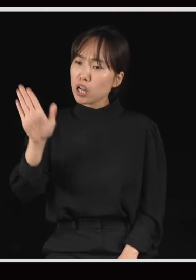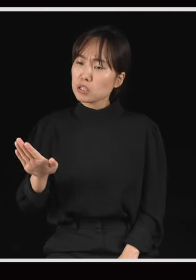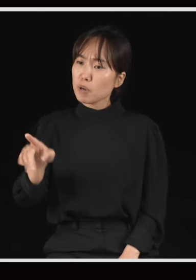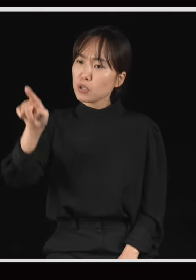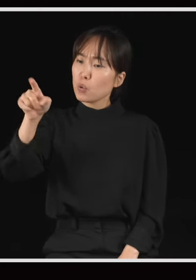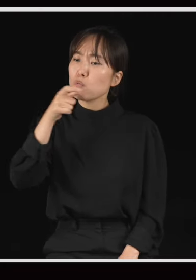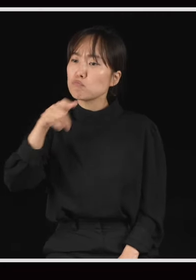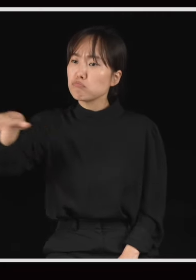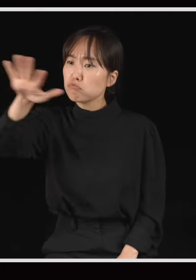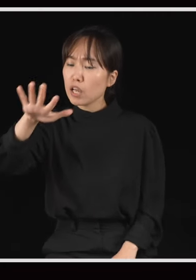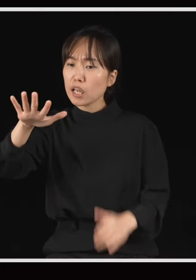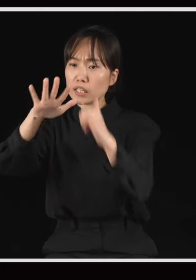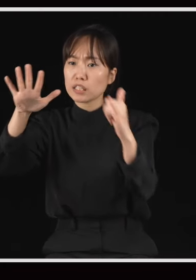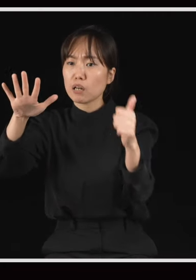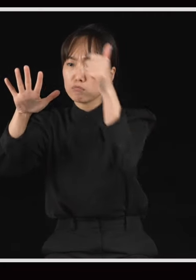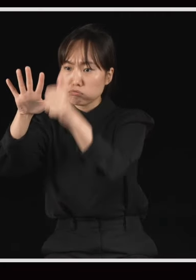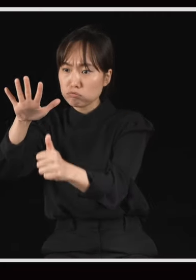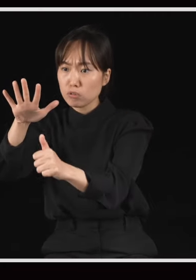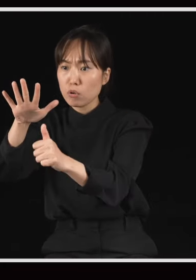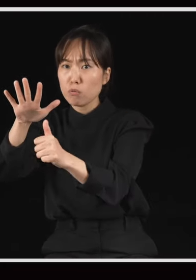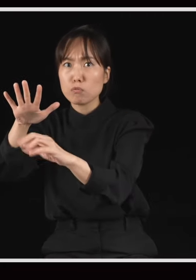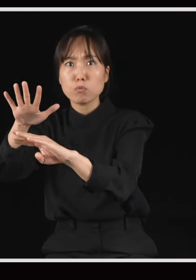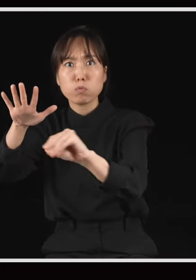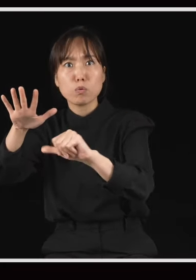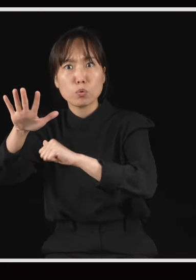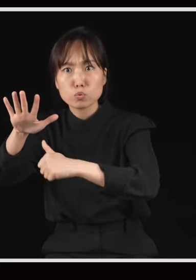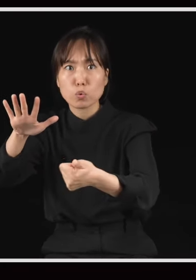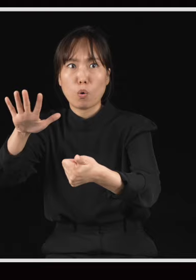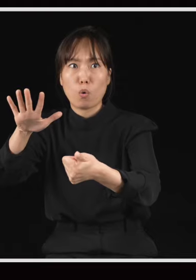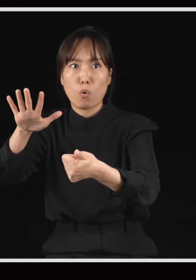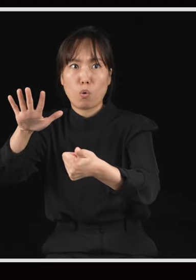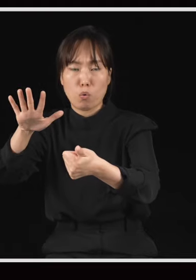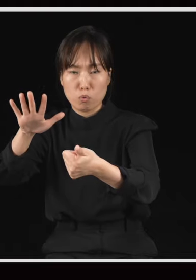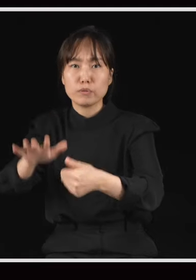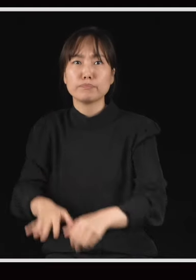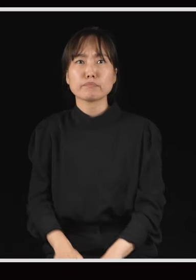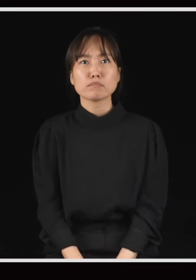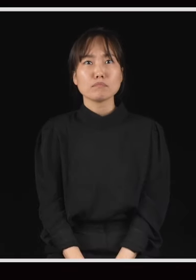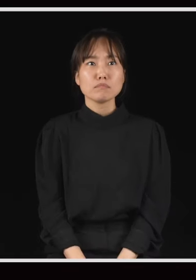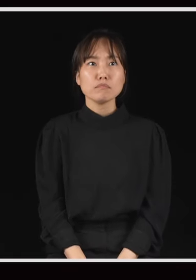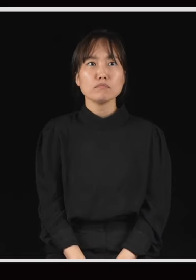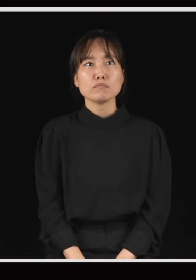염기성 물질에 사람을 담그면 사람이 녹죠. 네. 알칼리를 좋아하시죠.